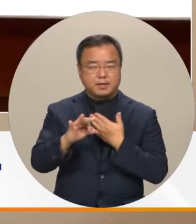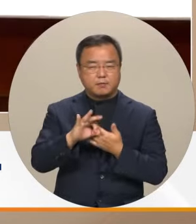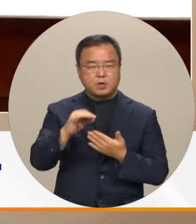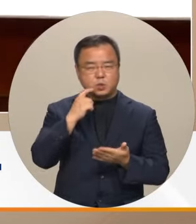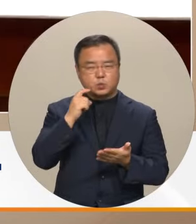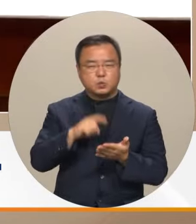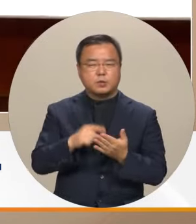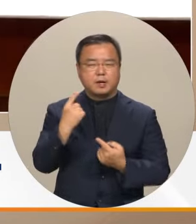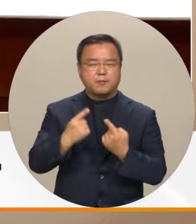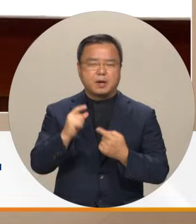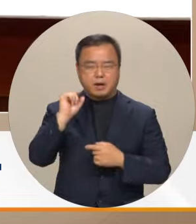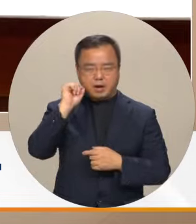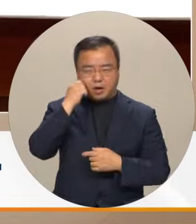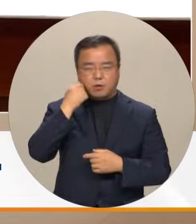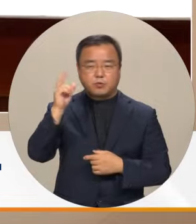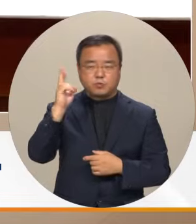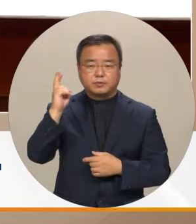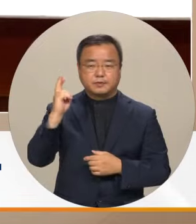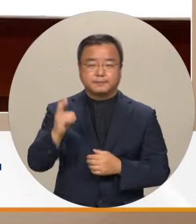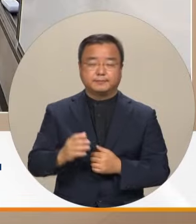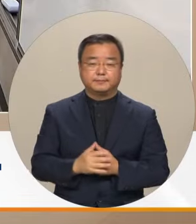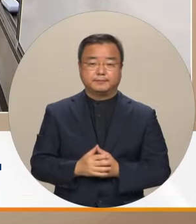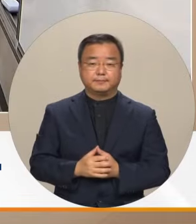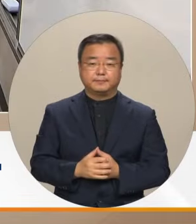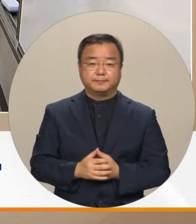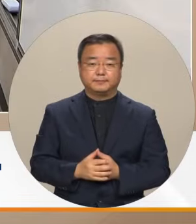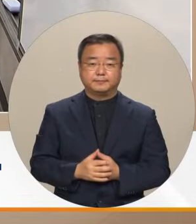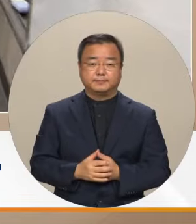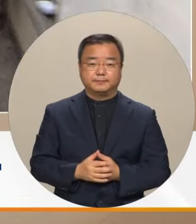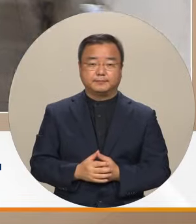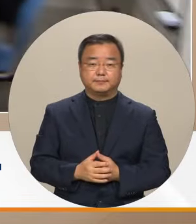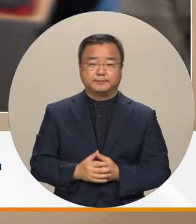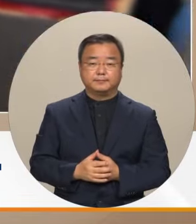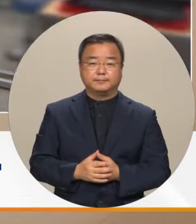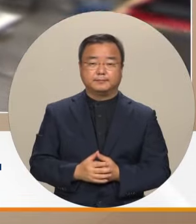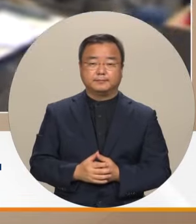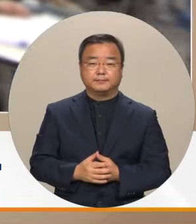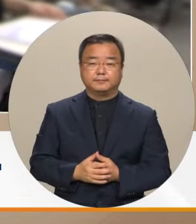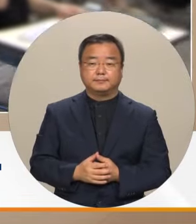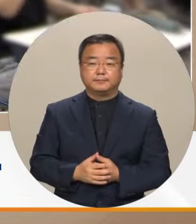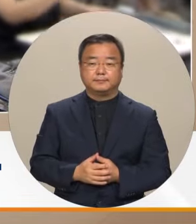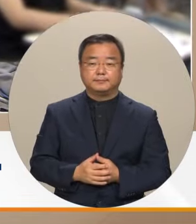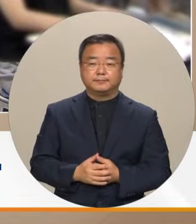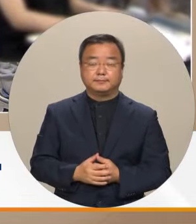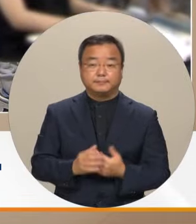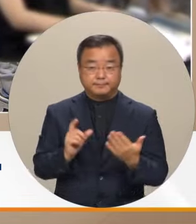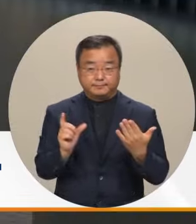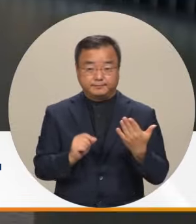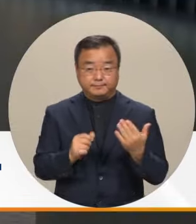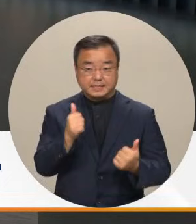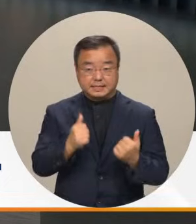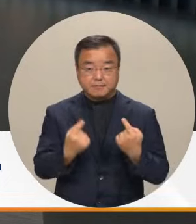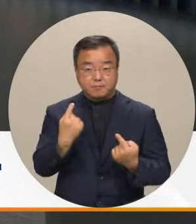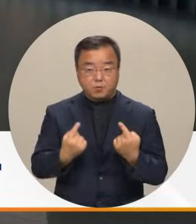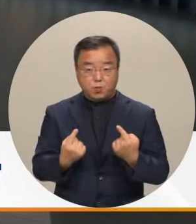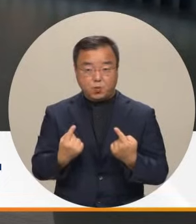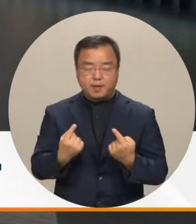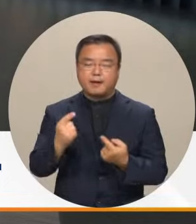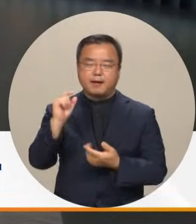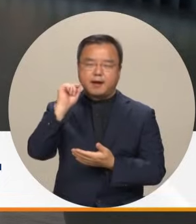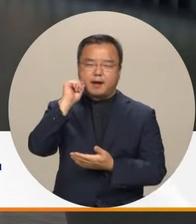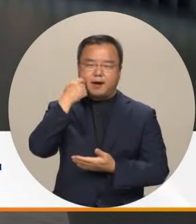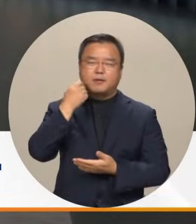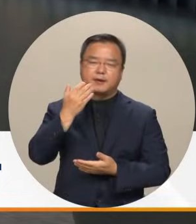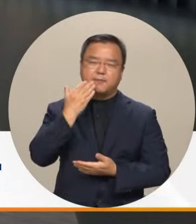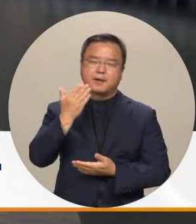어 어렵게 출제될 가능성이 높다고 보는 것이 어 뭐 일반적일 거라고 생각을 합니다네 9월 모평보다 어려워질 가능성이